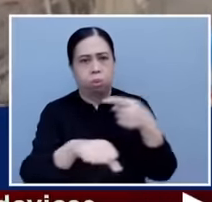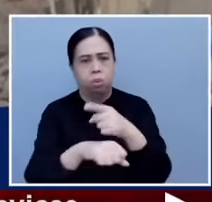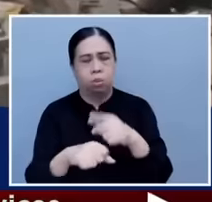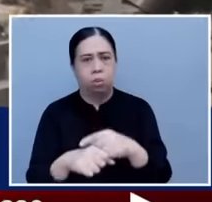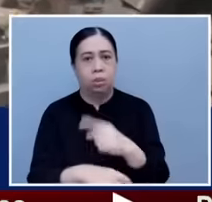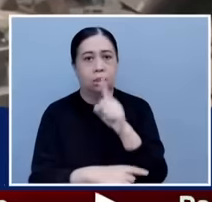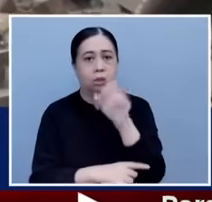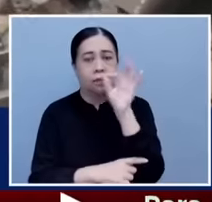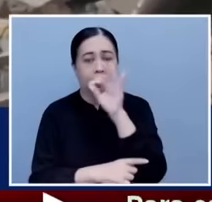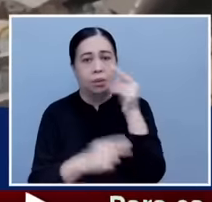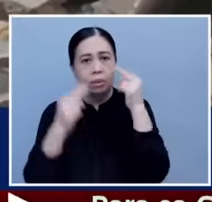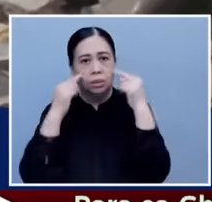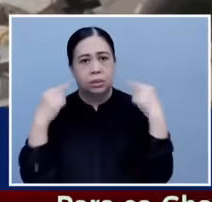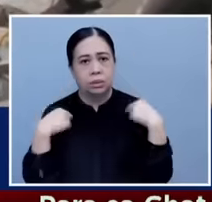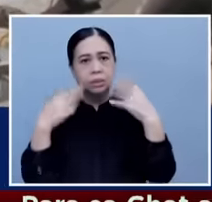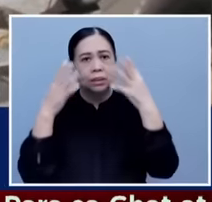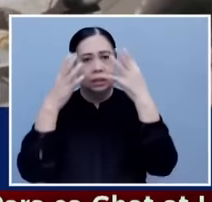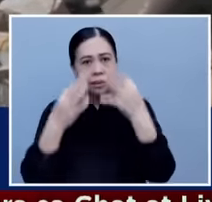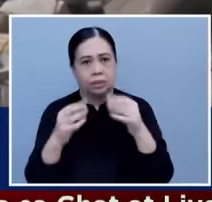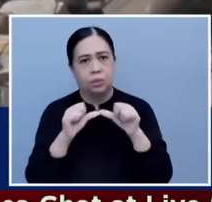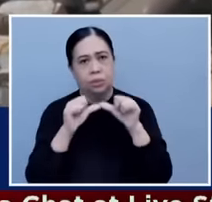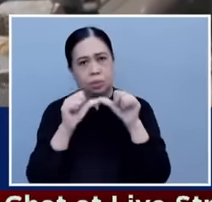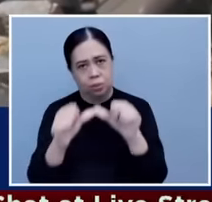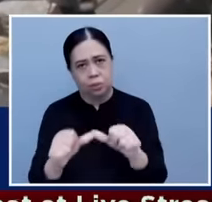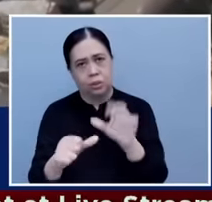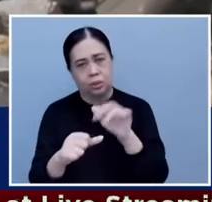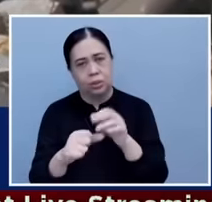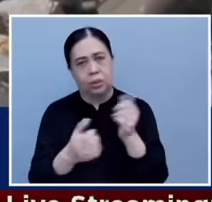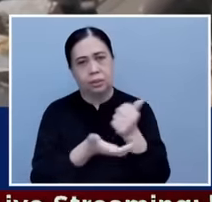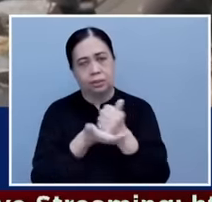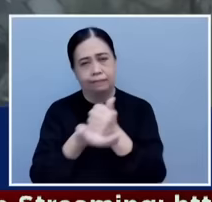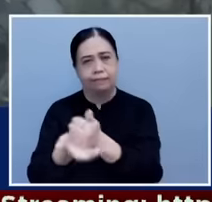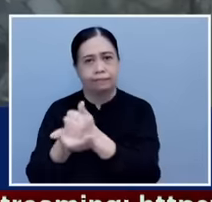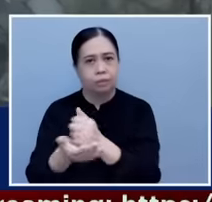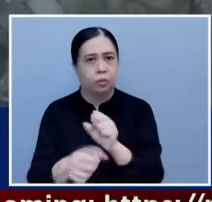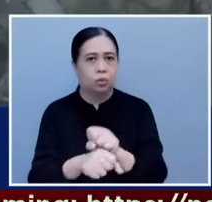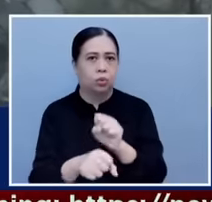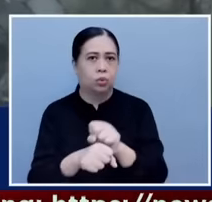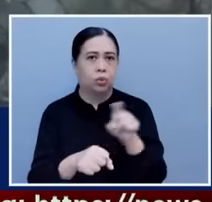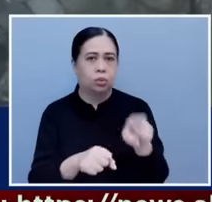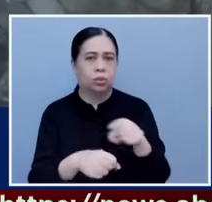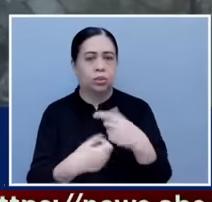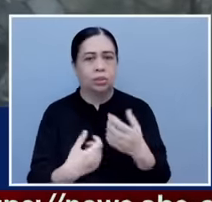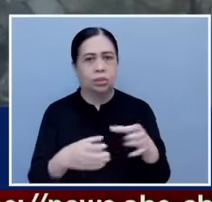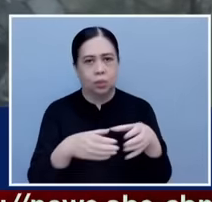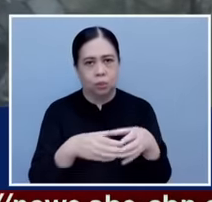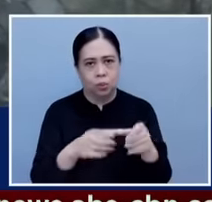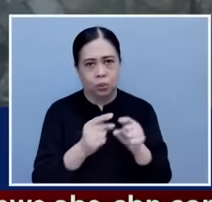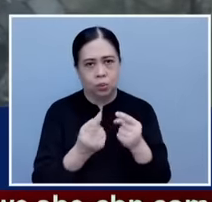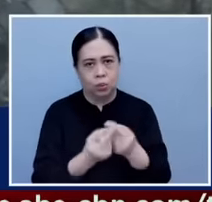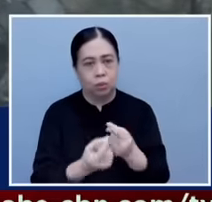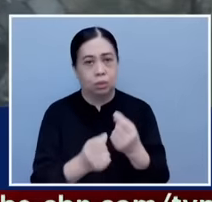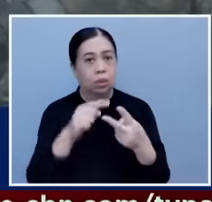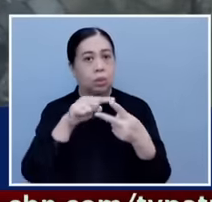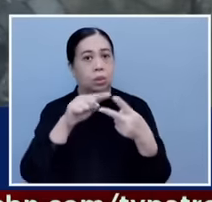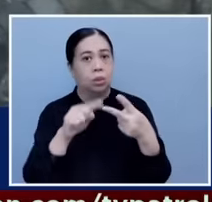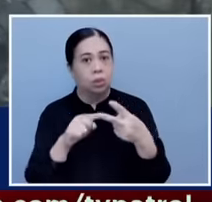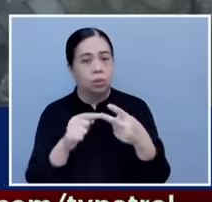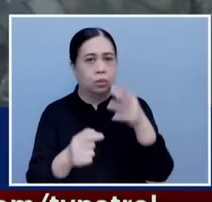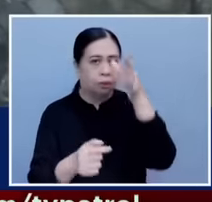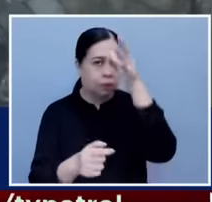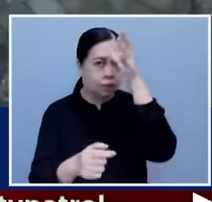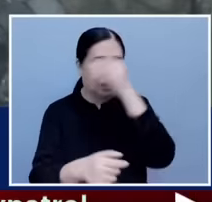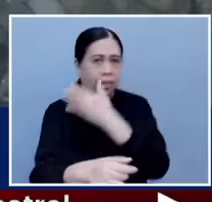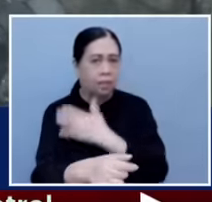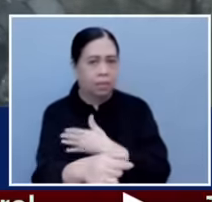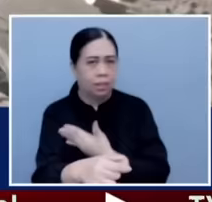madre na nagdesisyong ipagpatuloy ang humanitarian work ng kanyang kongregasyon. Ang dalawa naman, mag-ama menor